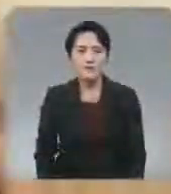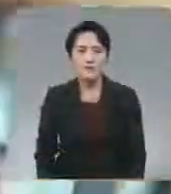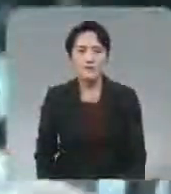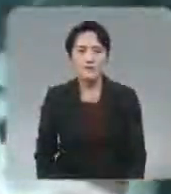ました